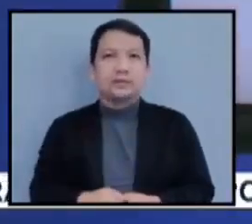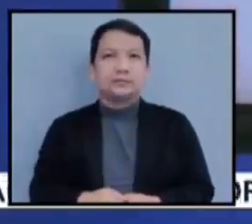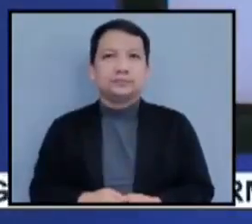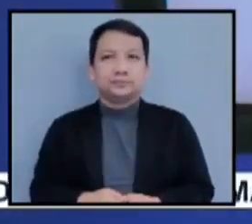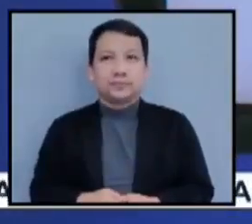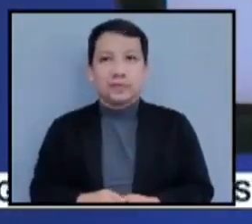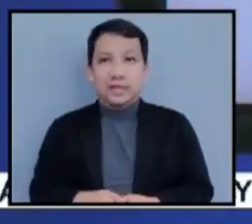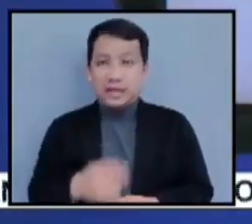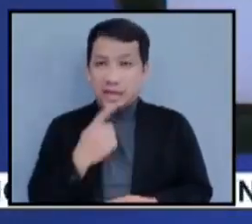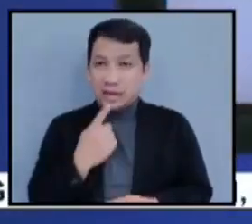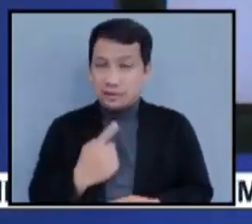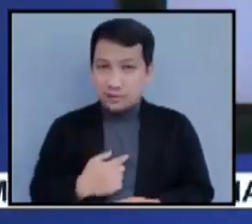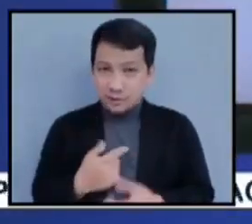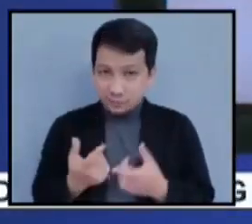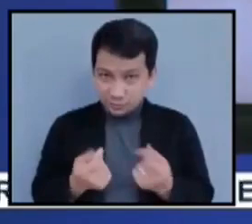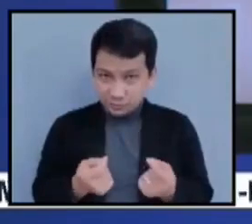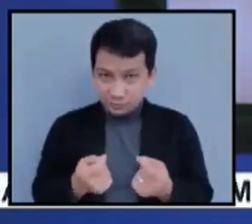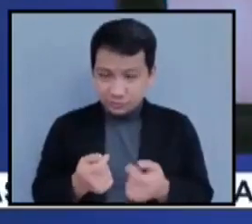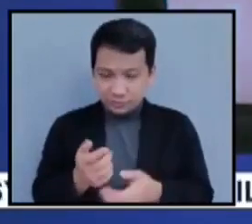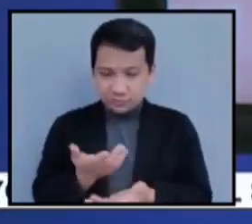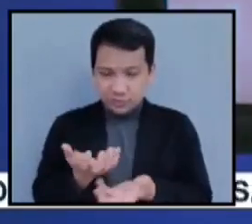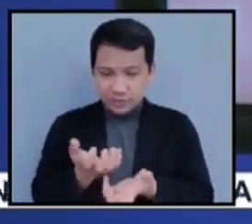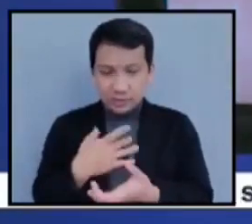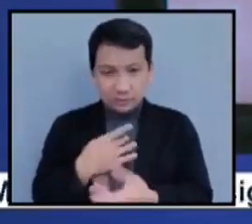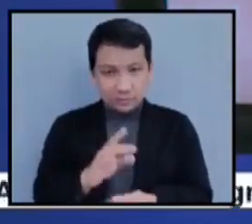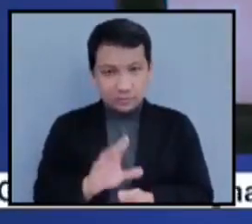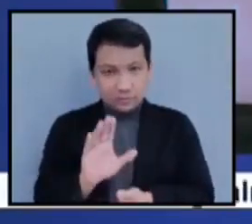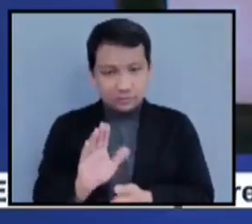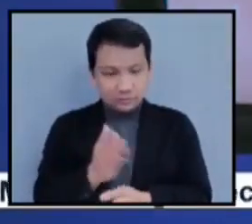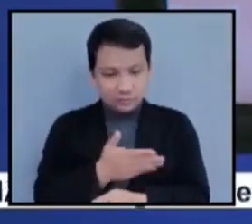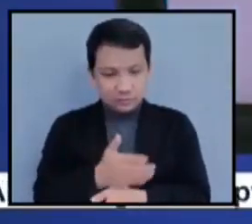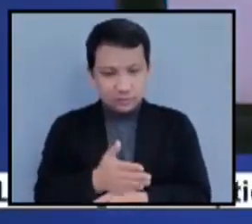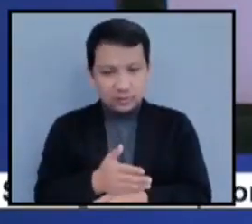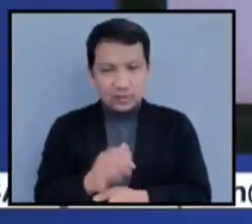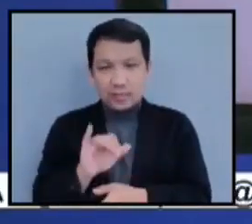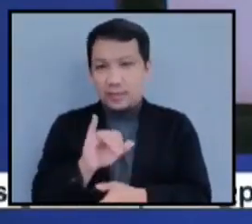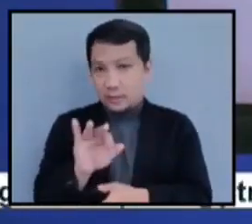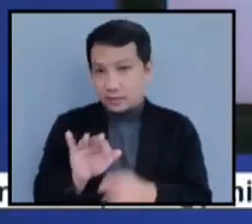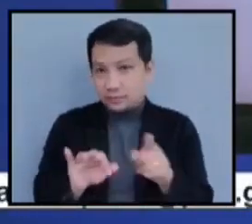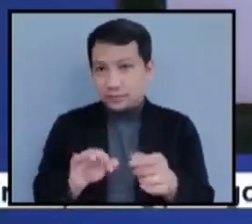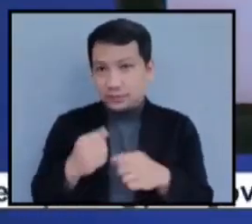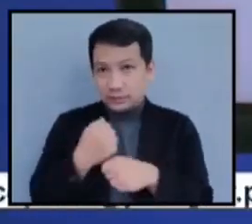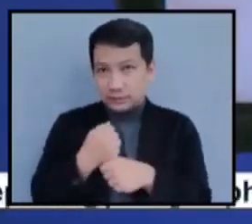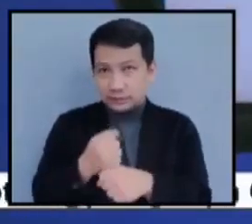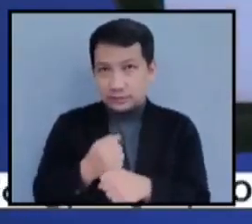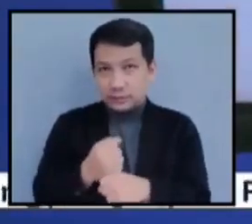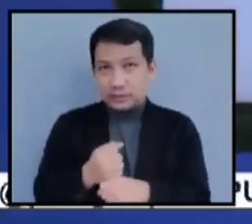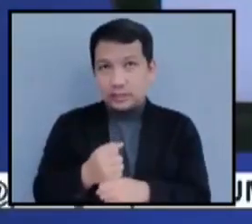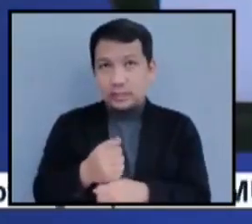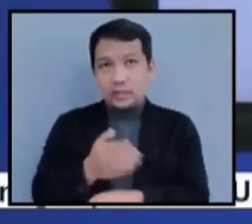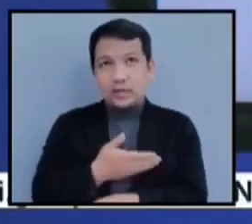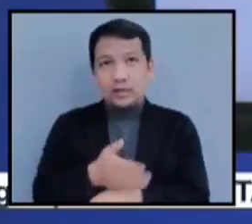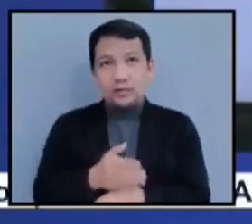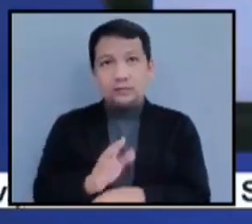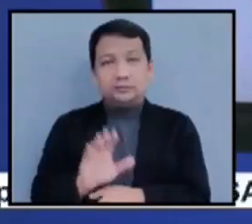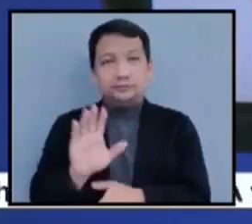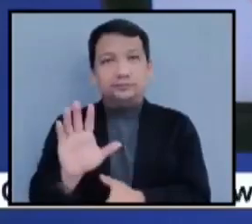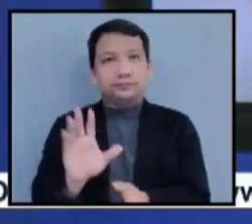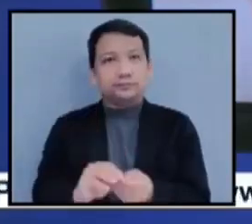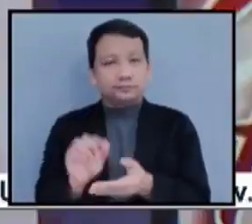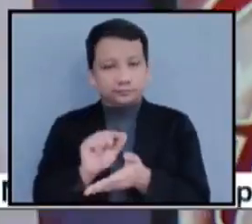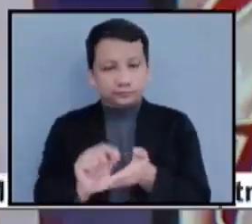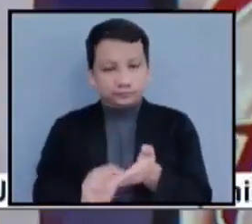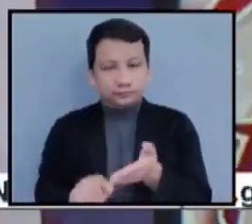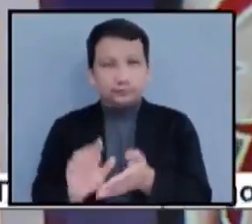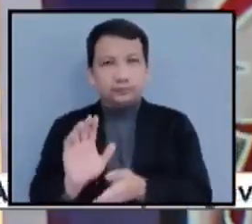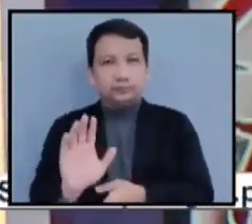ano ba mga klaseng genre yung madalas mong kinakanta? At kung ikaw ay nagkocompose ng kanta, di ba? Tungkol saan usually yung mga sinusulat mo? Sa